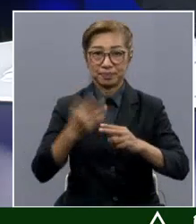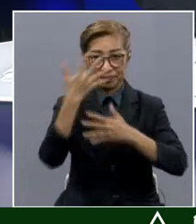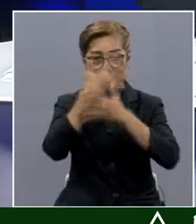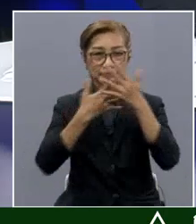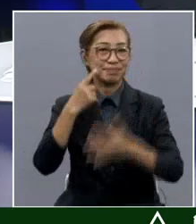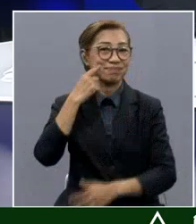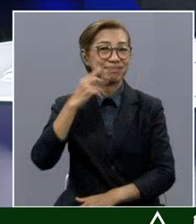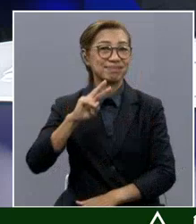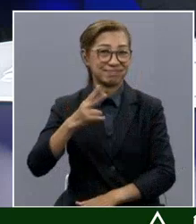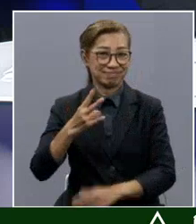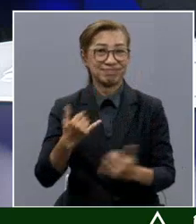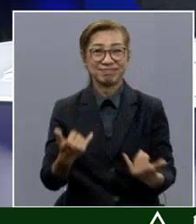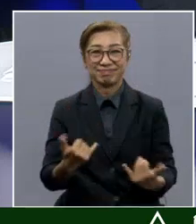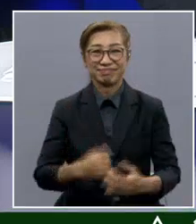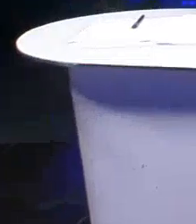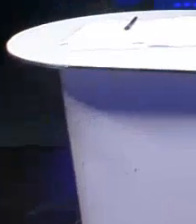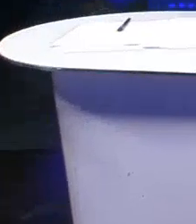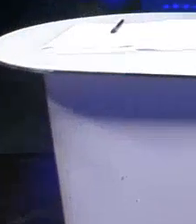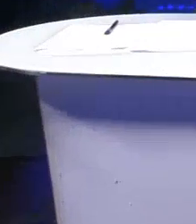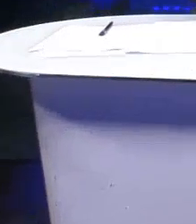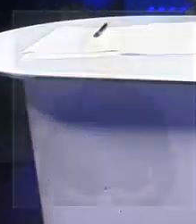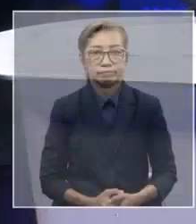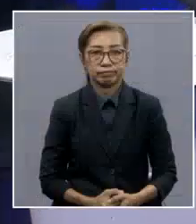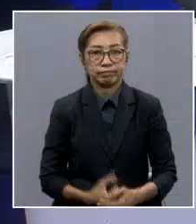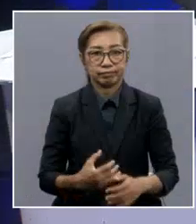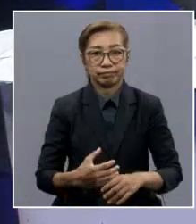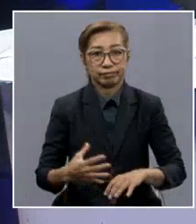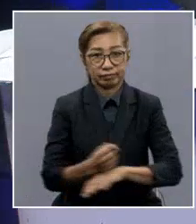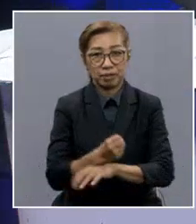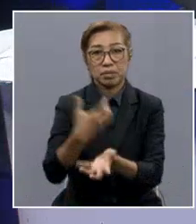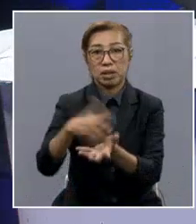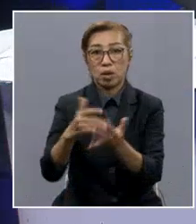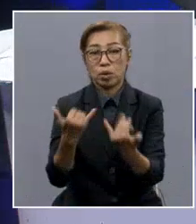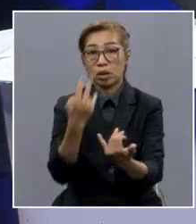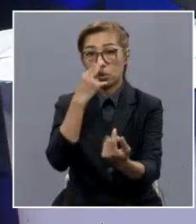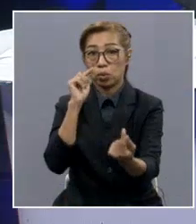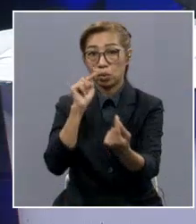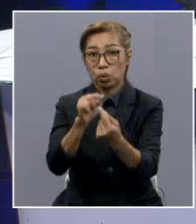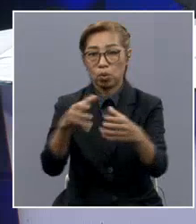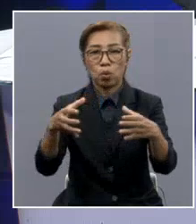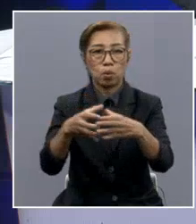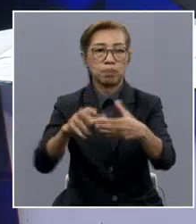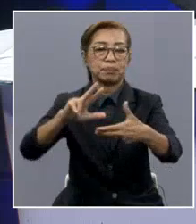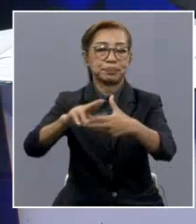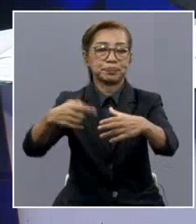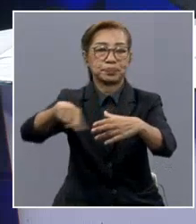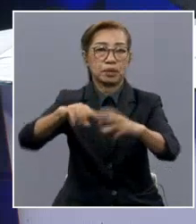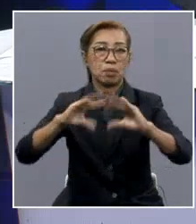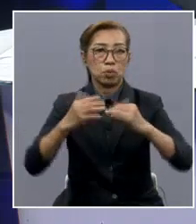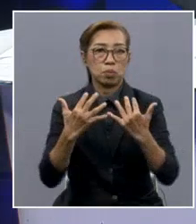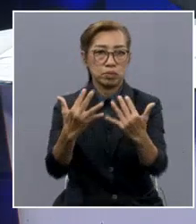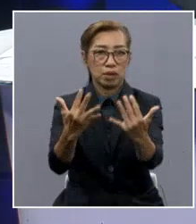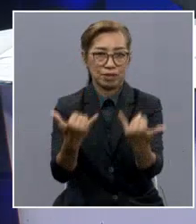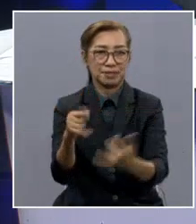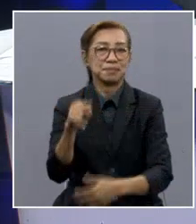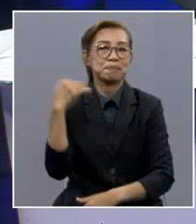ามภาษามืออาจารย์จันทราสุขสัจธรรมค่ะ ดูความเคลื่อนไหวทางการเมืองนะครับแน่นอนวันนี้โฟกัสไปที่พลังประชารัฐนะครับเขามีการประชุมใหญ่ของพรรคเกิดขึ้น